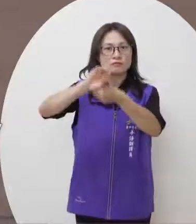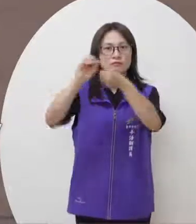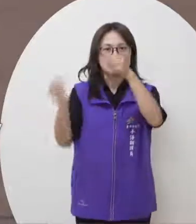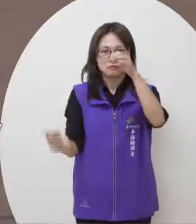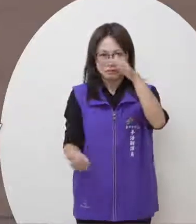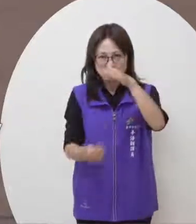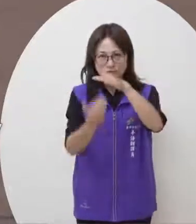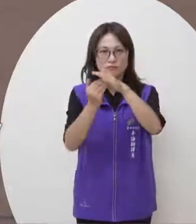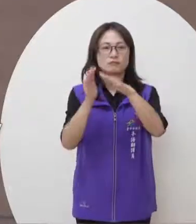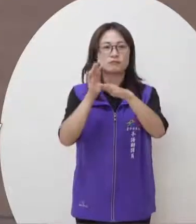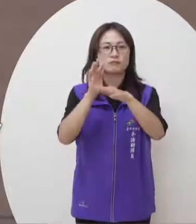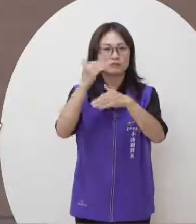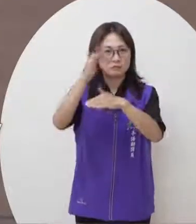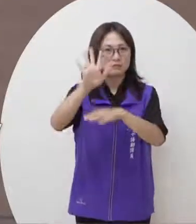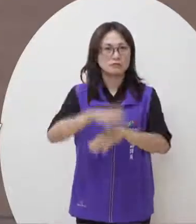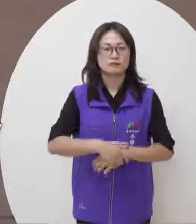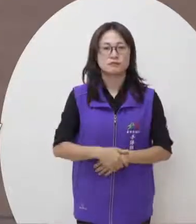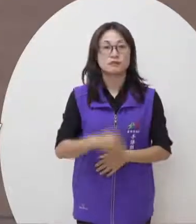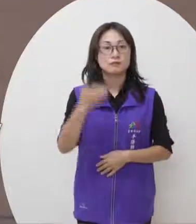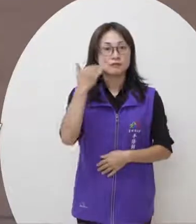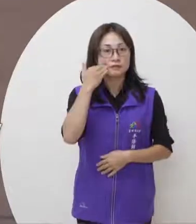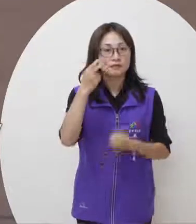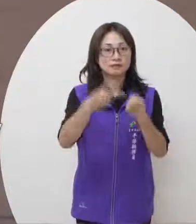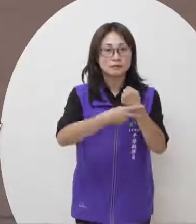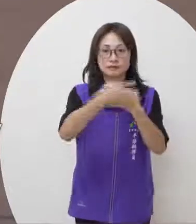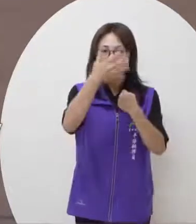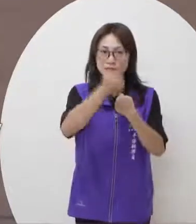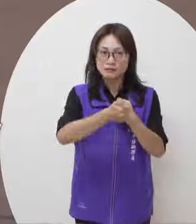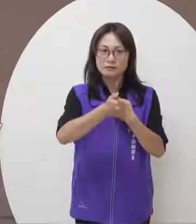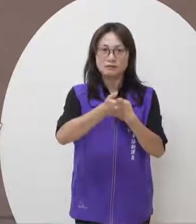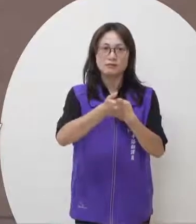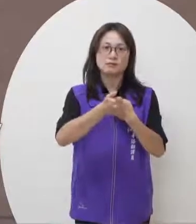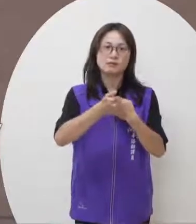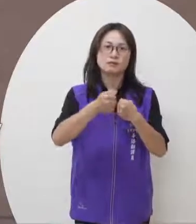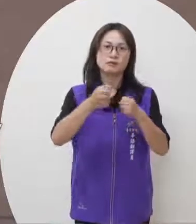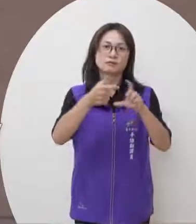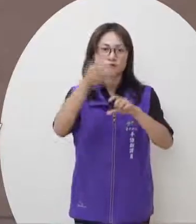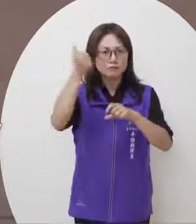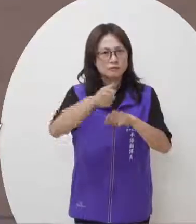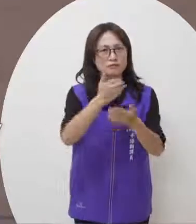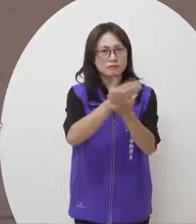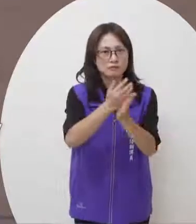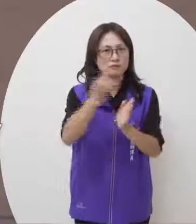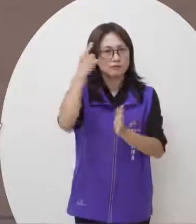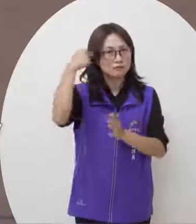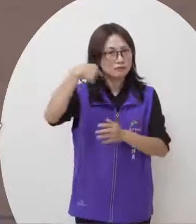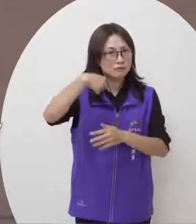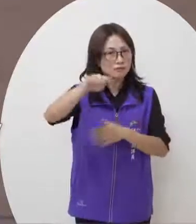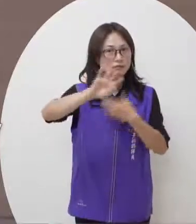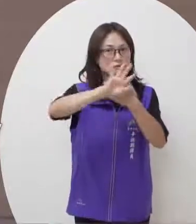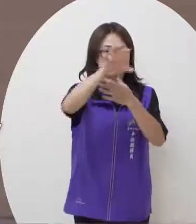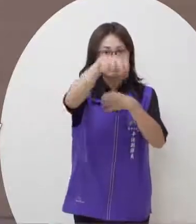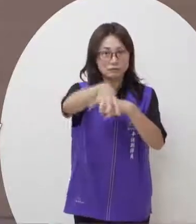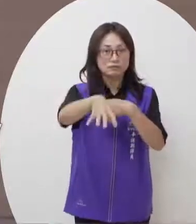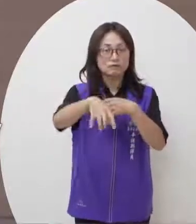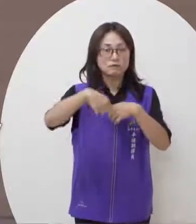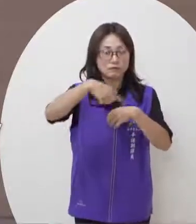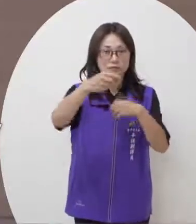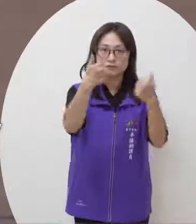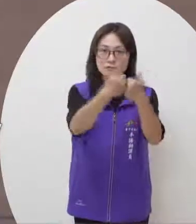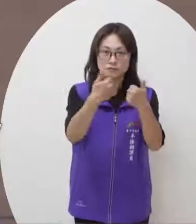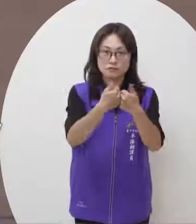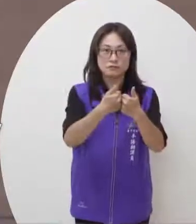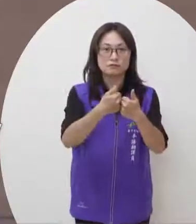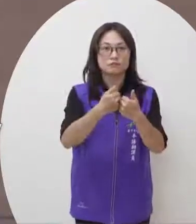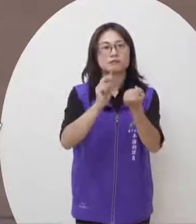里长李林长，那如果说有一些会议可以到别的区去举行或参访的话，那即使你坐到梨山去